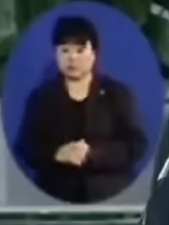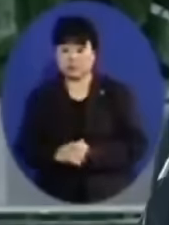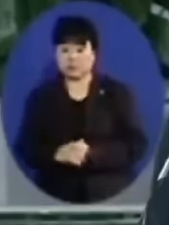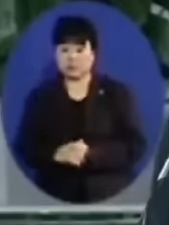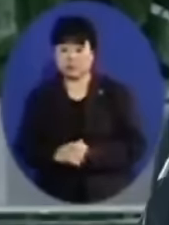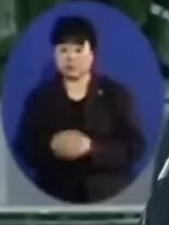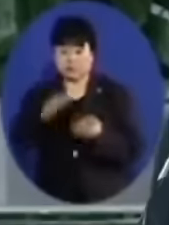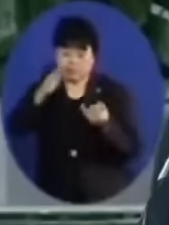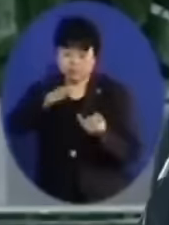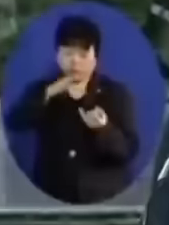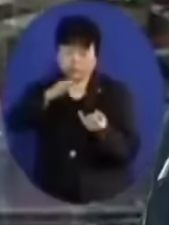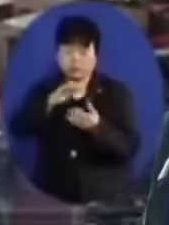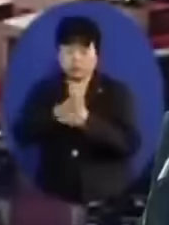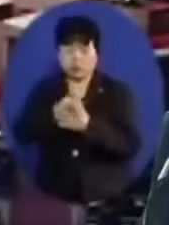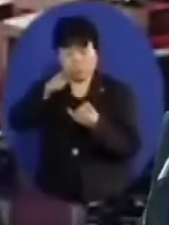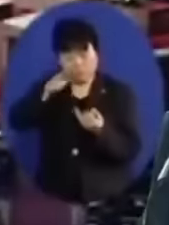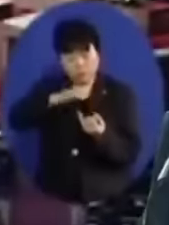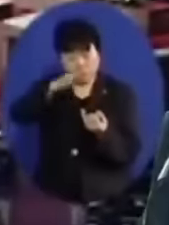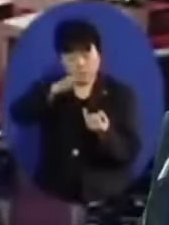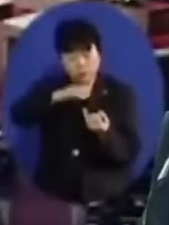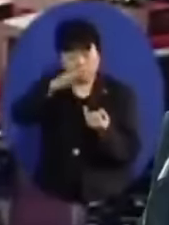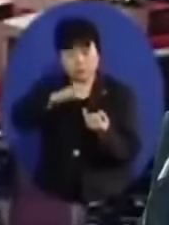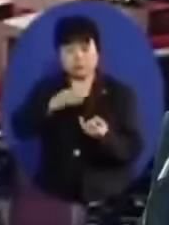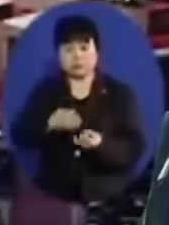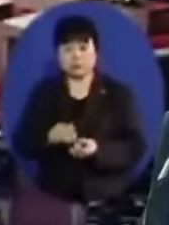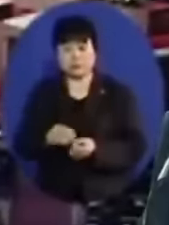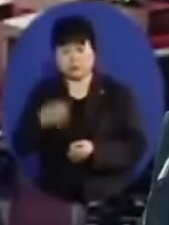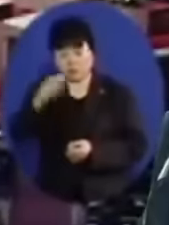여러 번 기도했더라도 효과가 없어요.